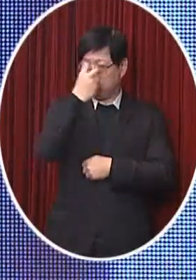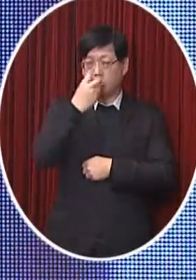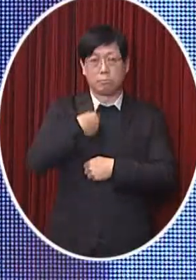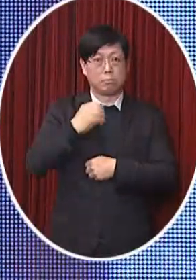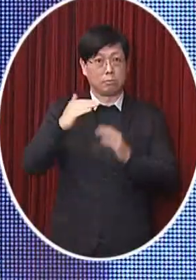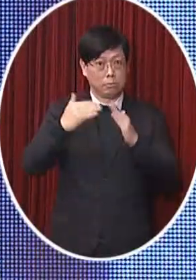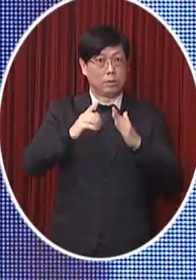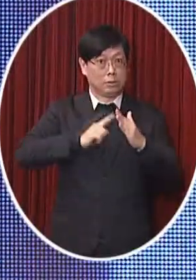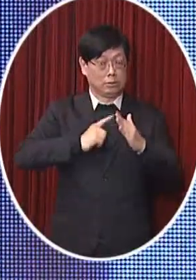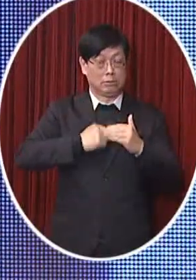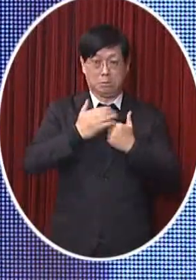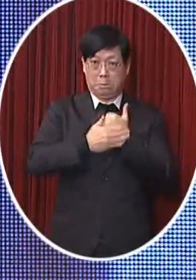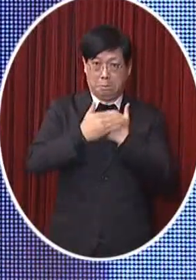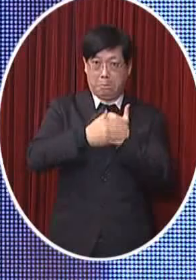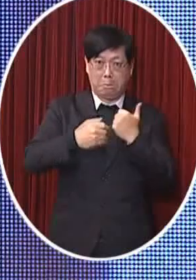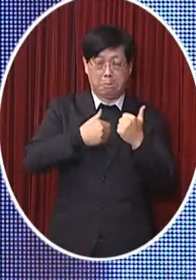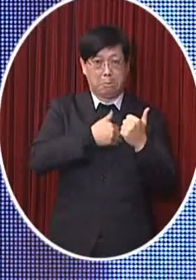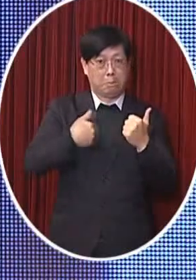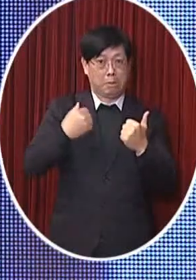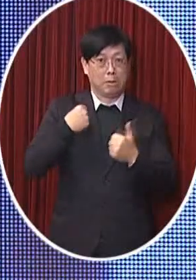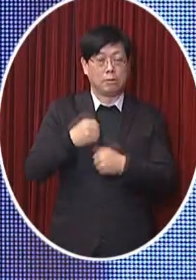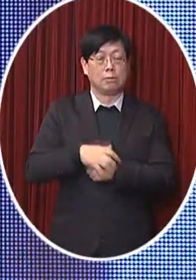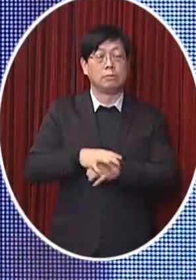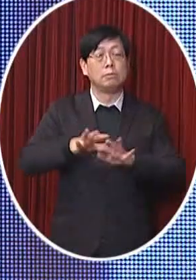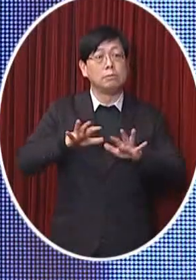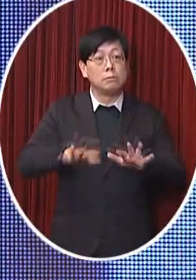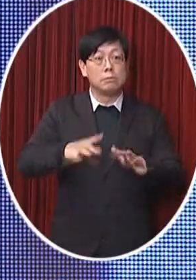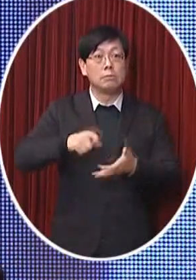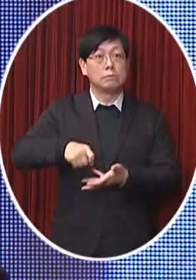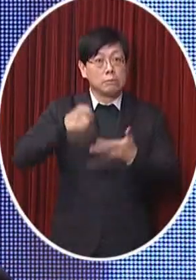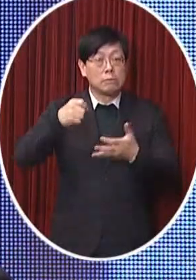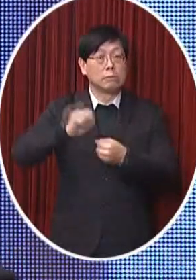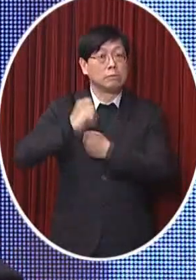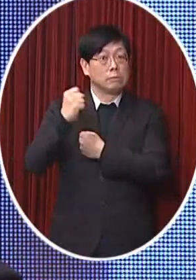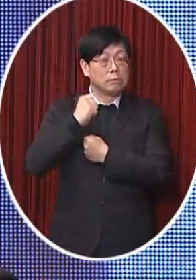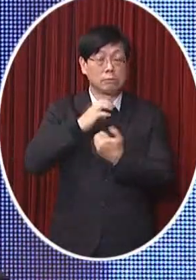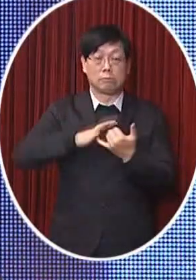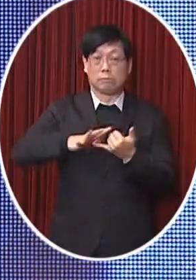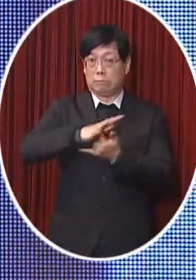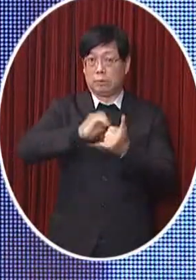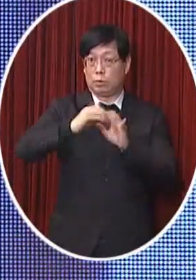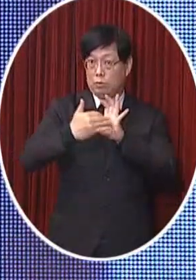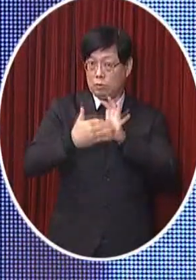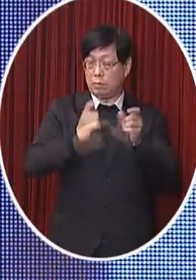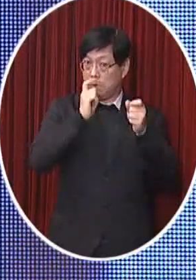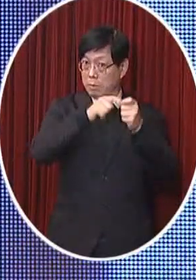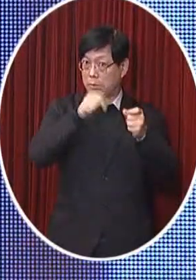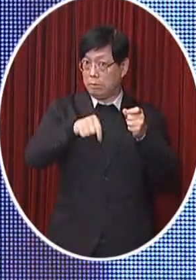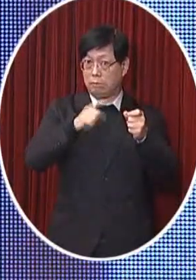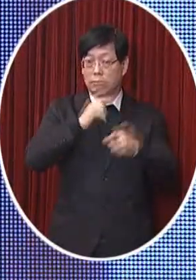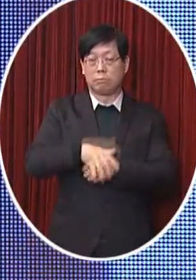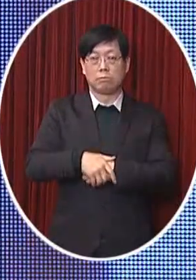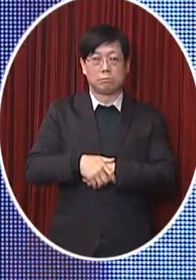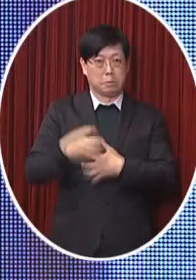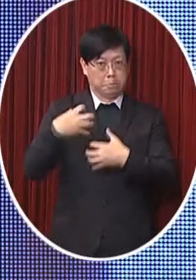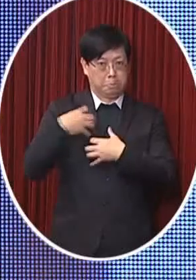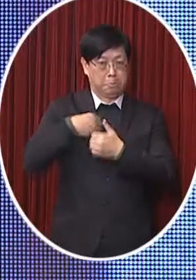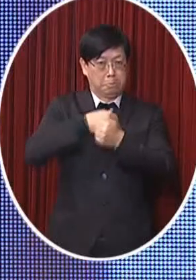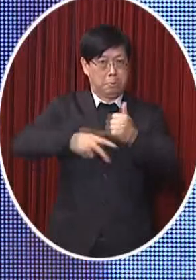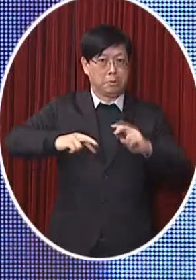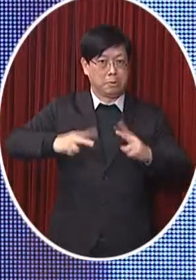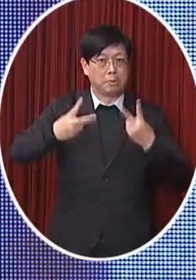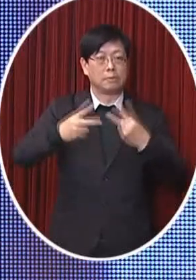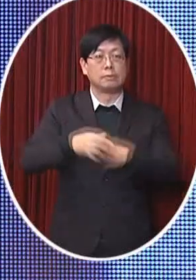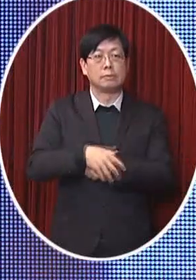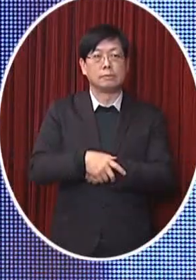视国家的防卫战力。今天我们提出以强化全民国防为战略目标的全兵力结构调